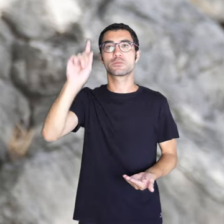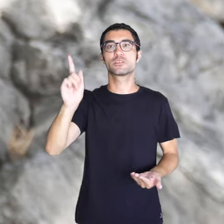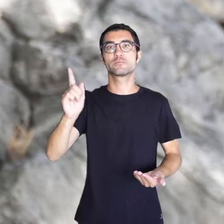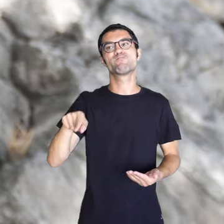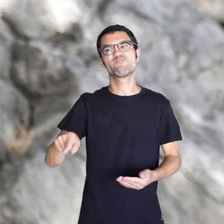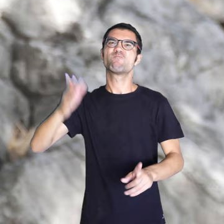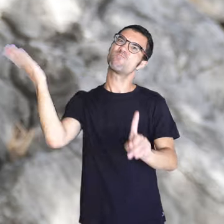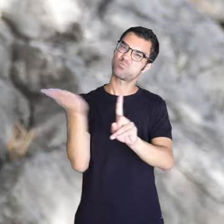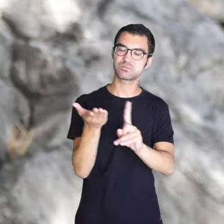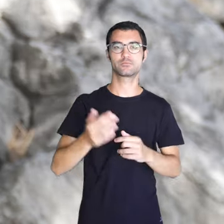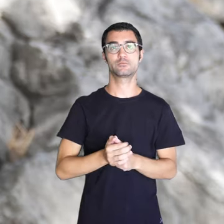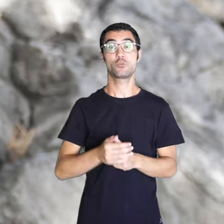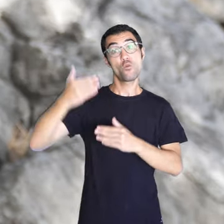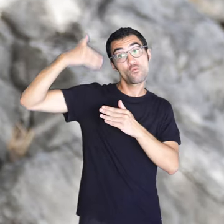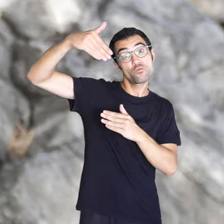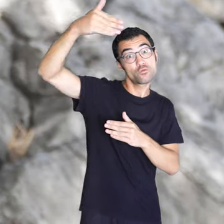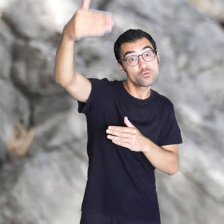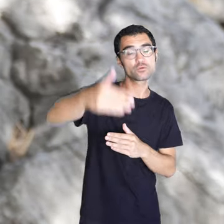O sigui, si el futur va enfocat a